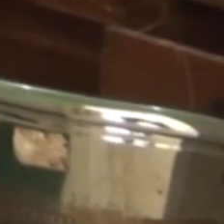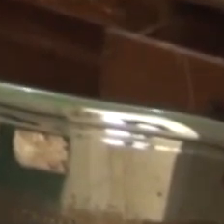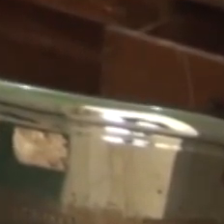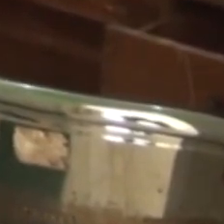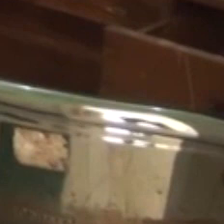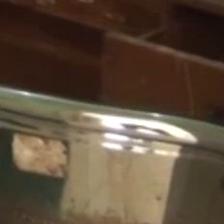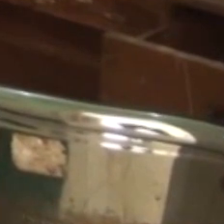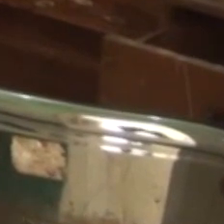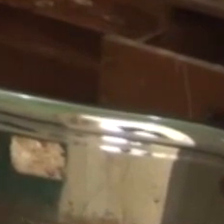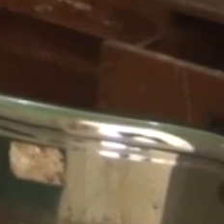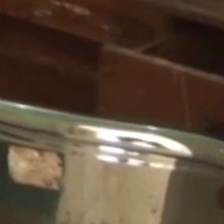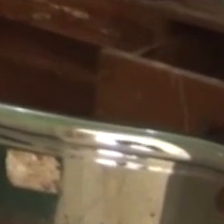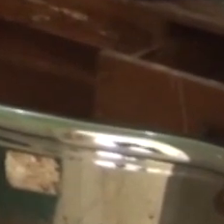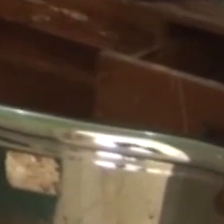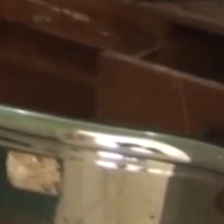2022-2023.